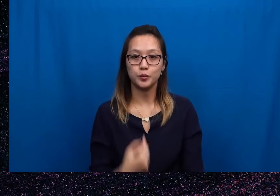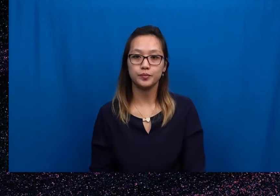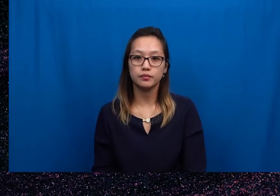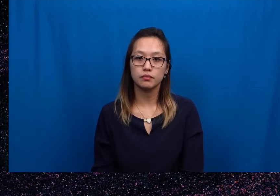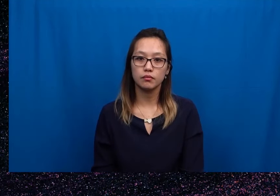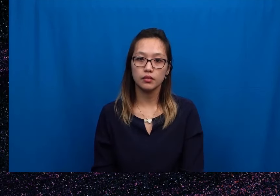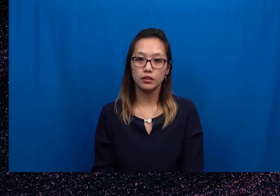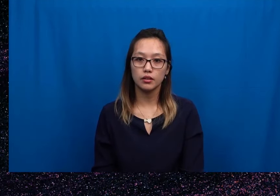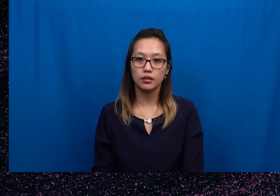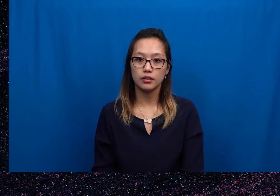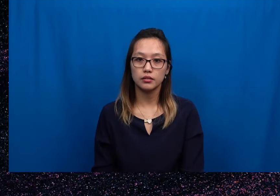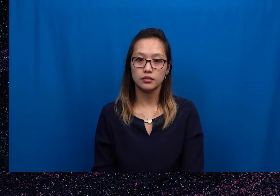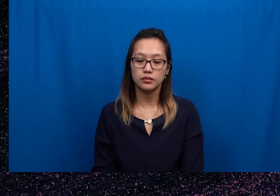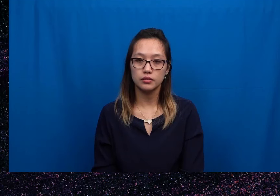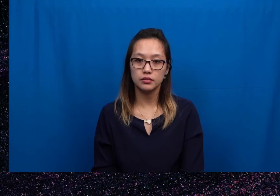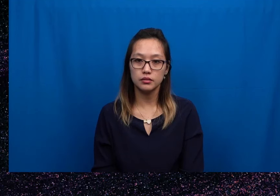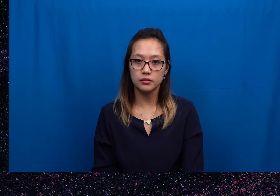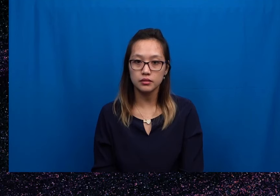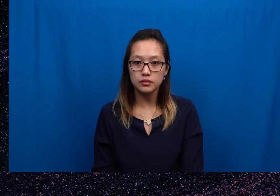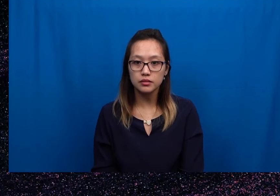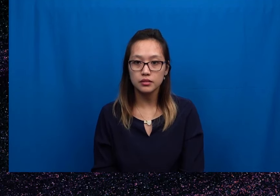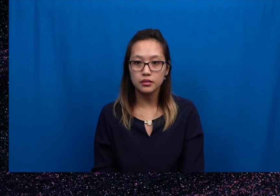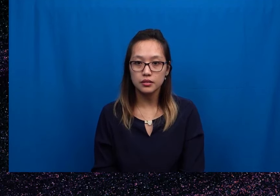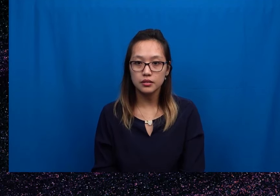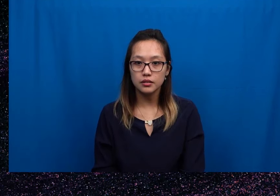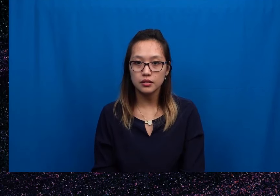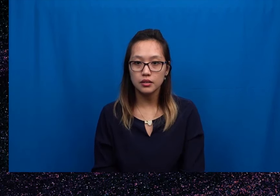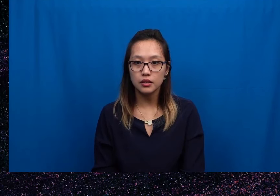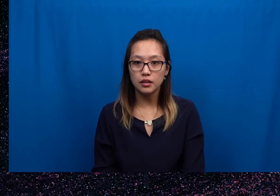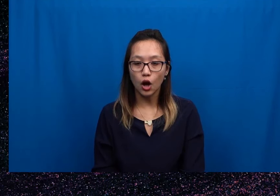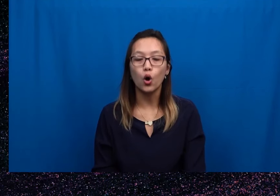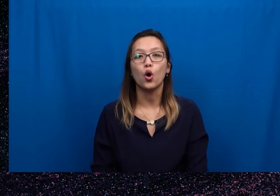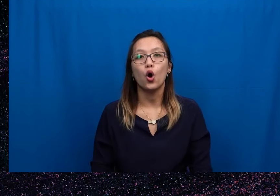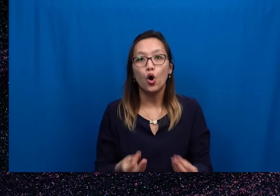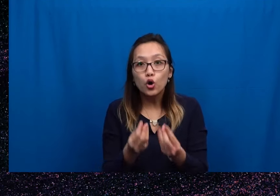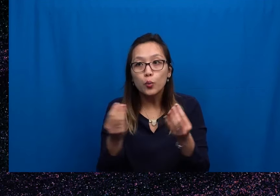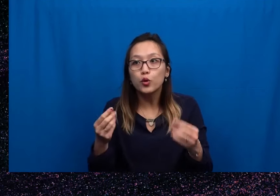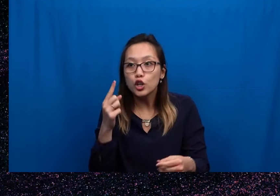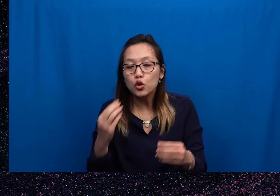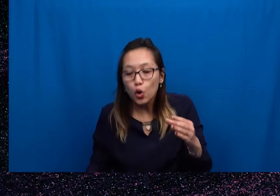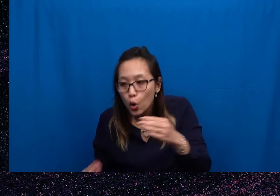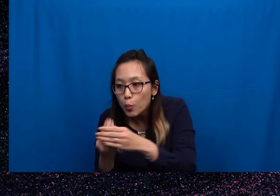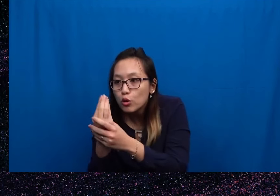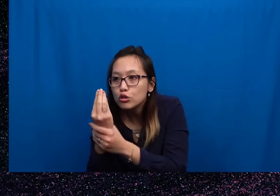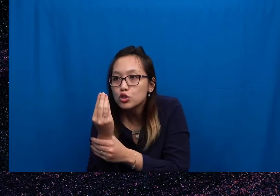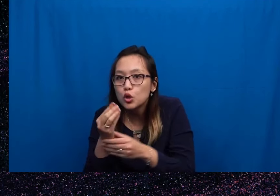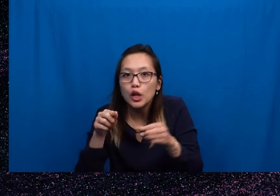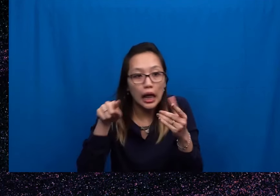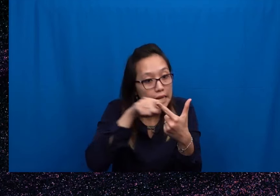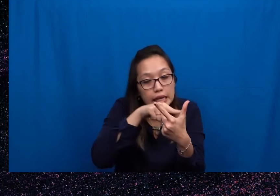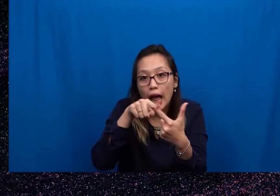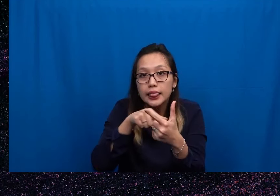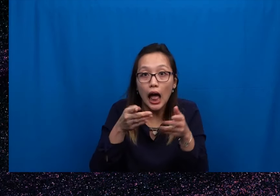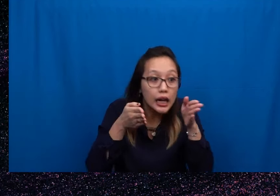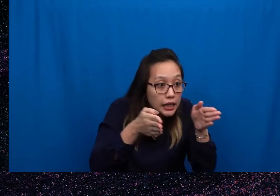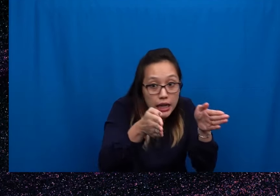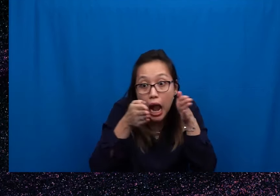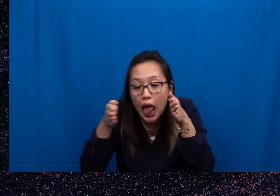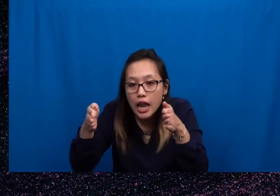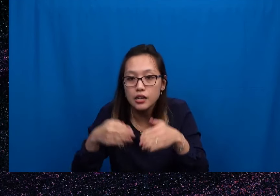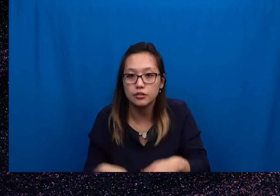seolah menyibakkan paving beton dan batu untuk mencari sinar matahari di atasnya. Terkesan bahwa rumput